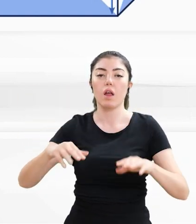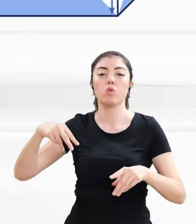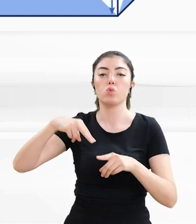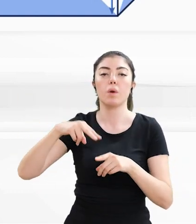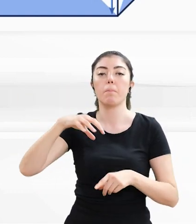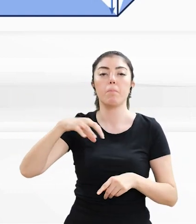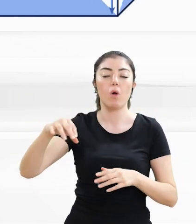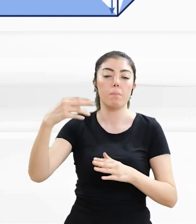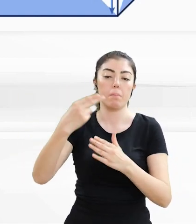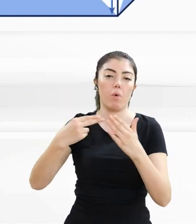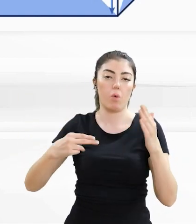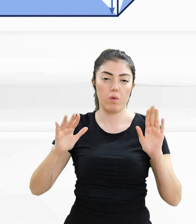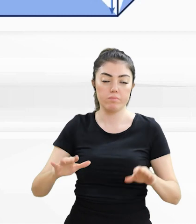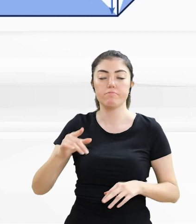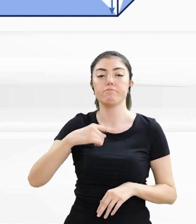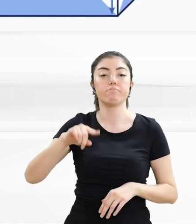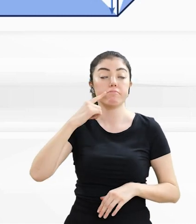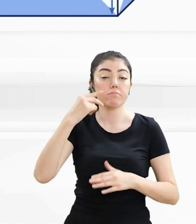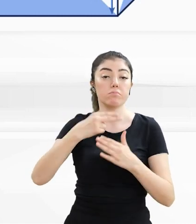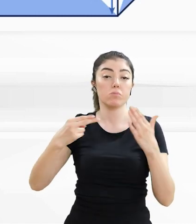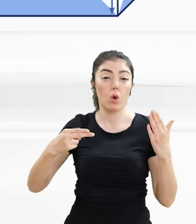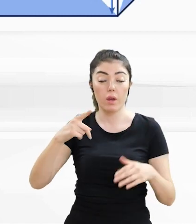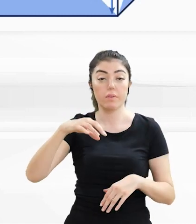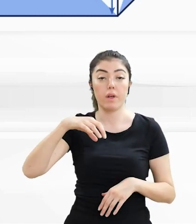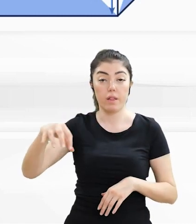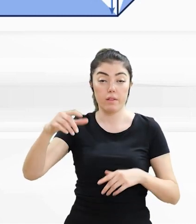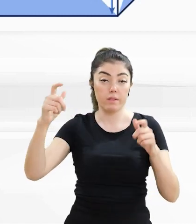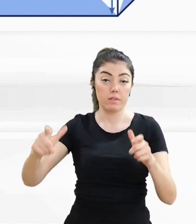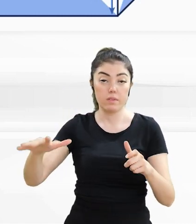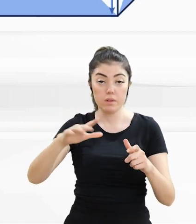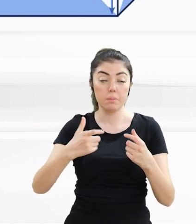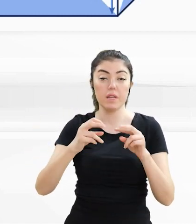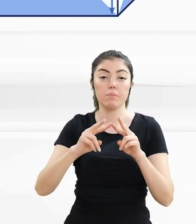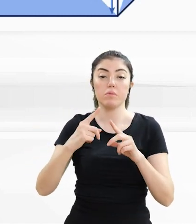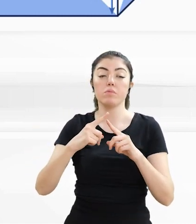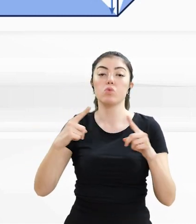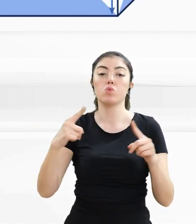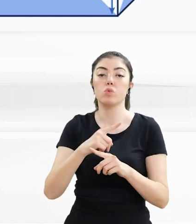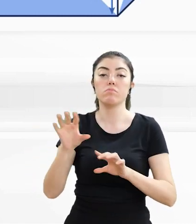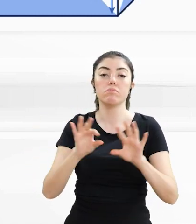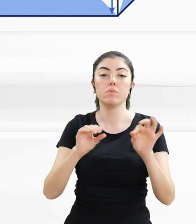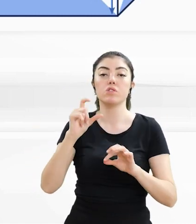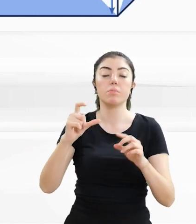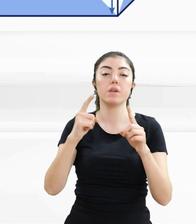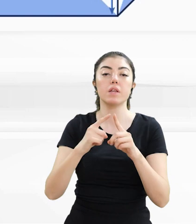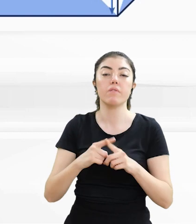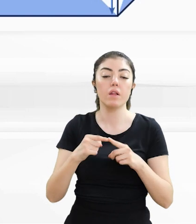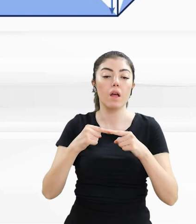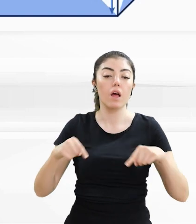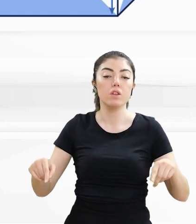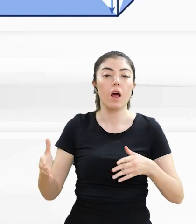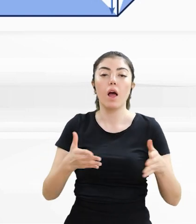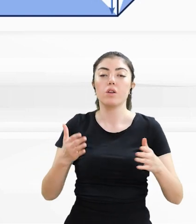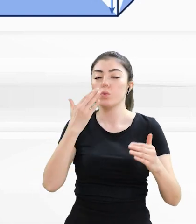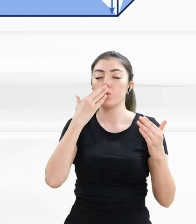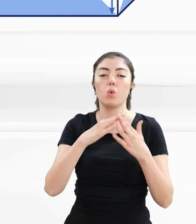üçgen biçimindeki bölgelerde boyanıyor Buna göre boya lan bölgenin alanını birim kalecisinden gösteren cebirsel ifade